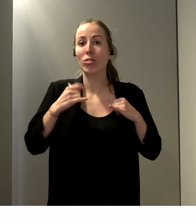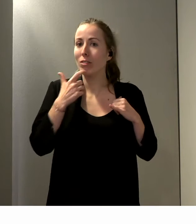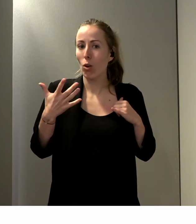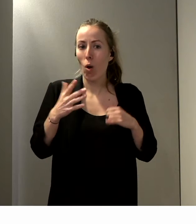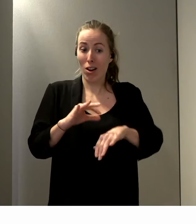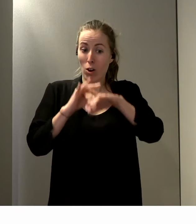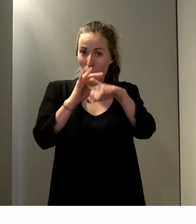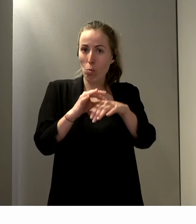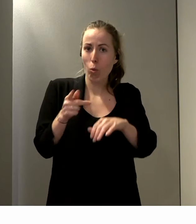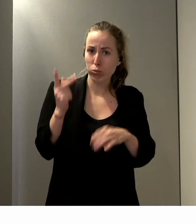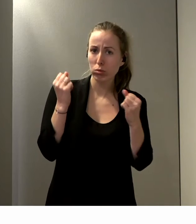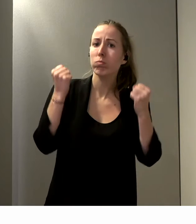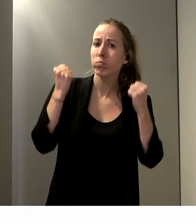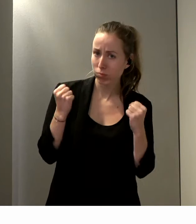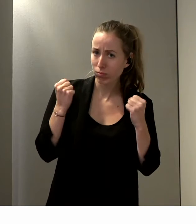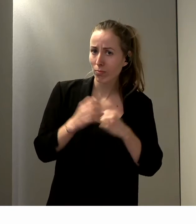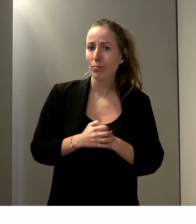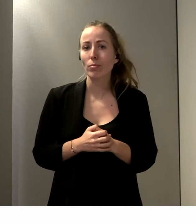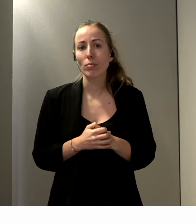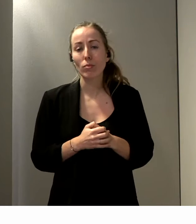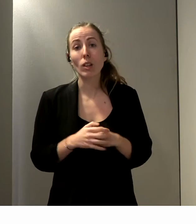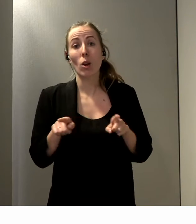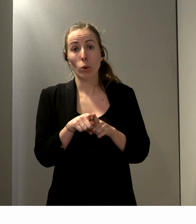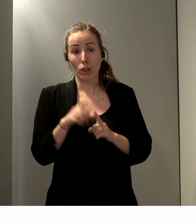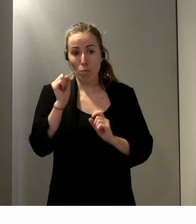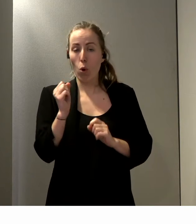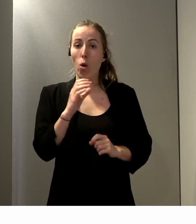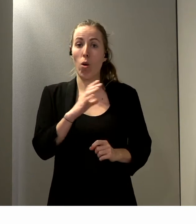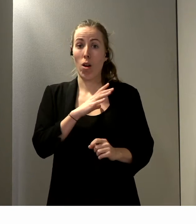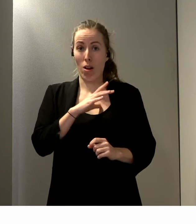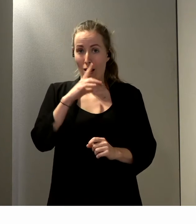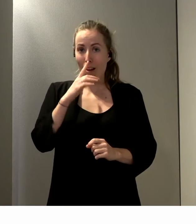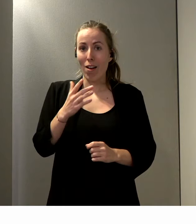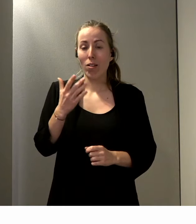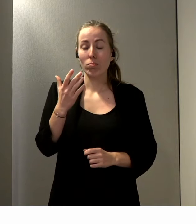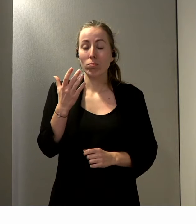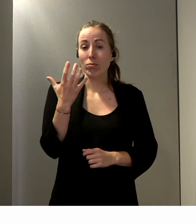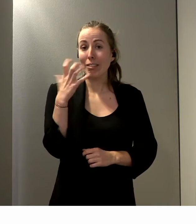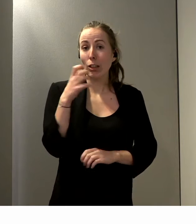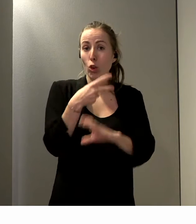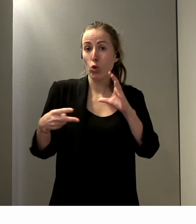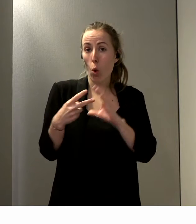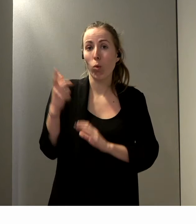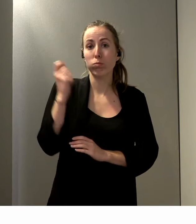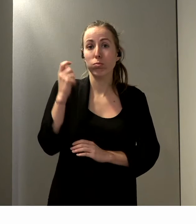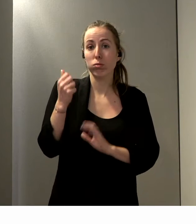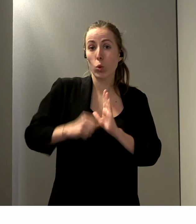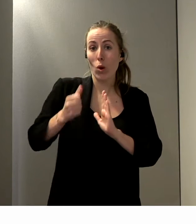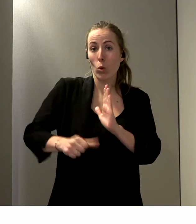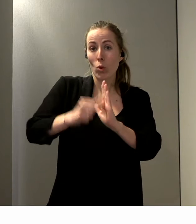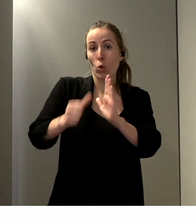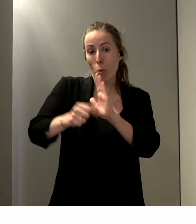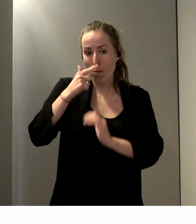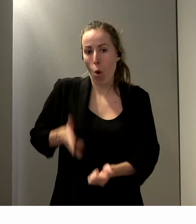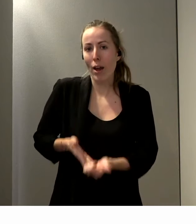est renforcé. Et puis, à la fois, ils peuvent bénéficier aussi d'une aide financière de 500 € tous les mois pour pouvoir lever un petit peu ces freins